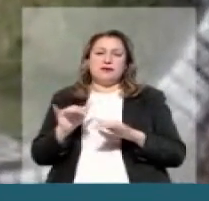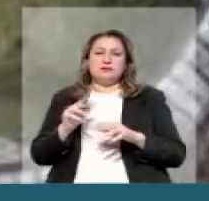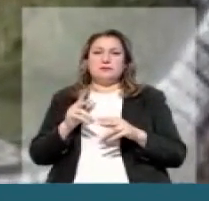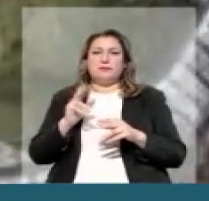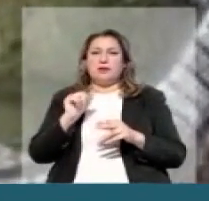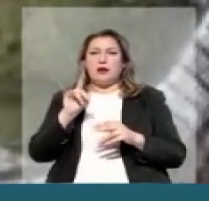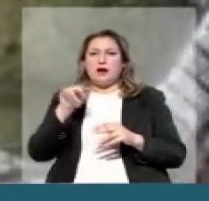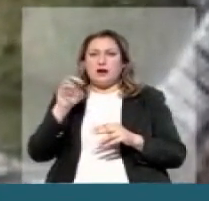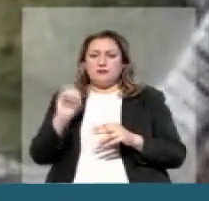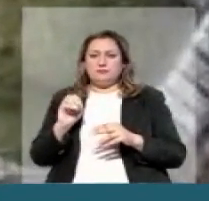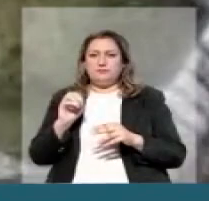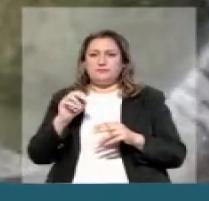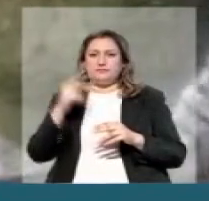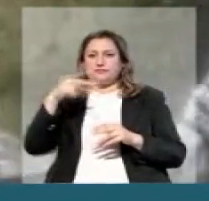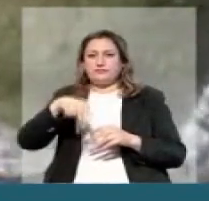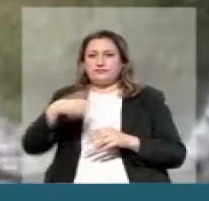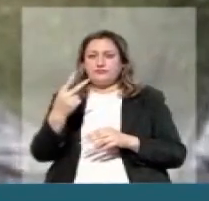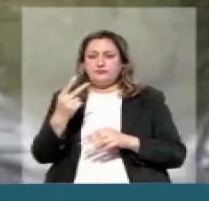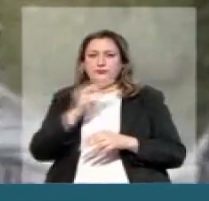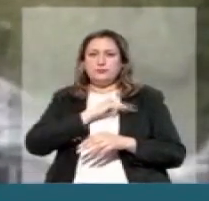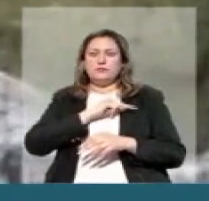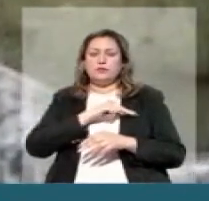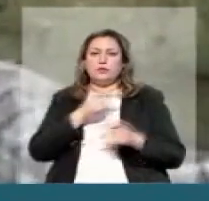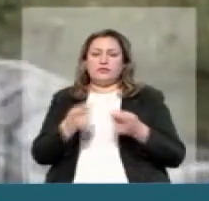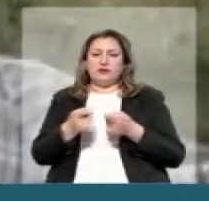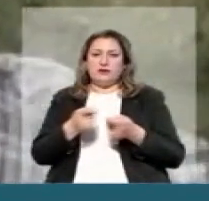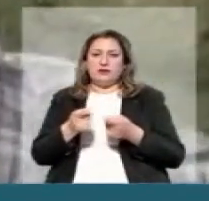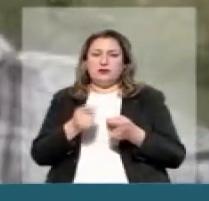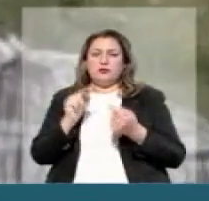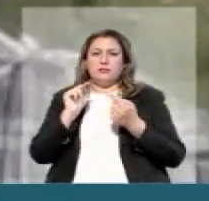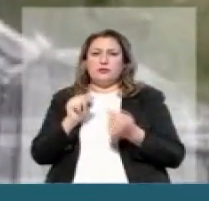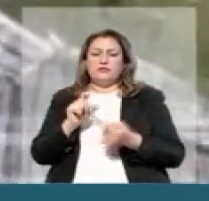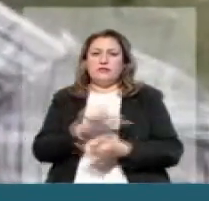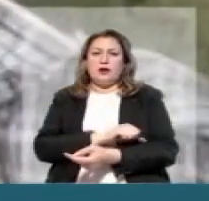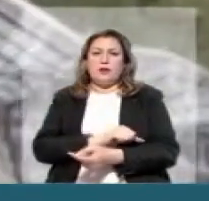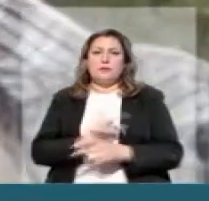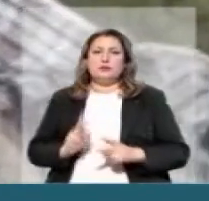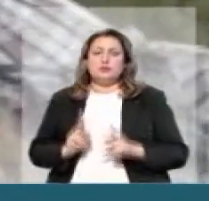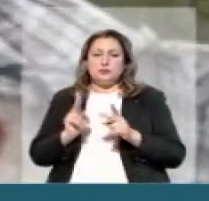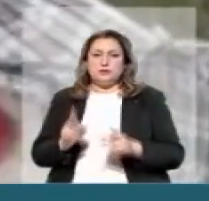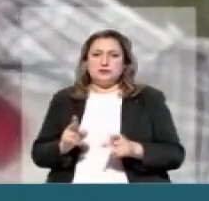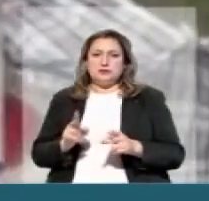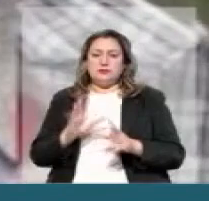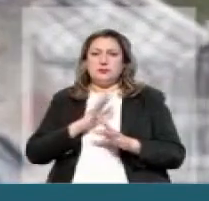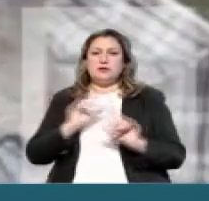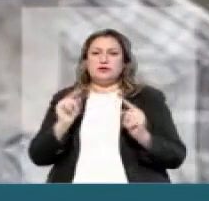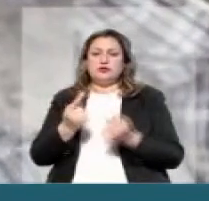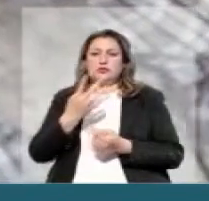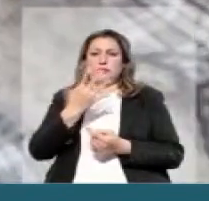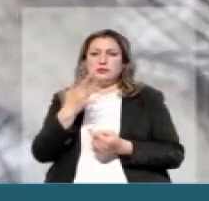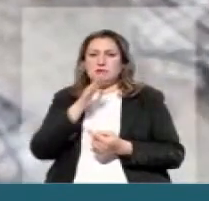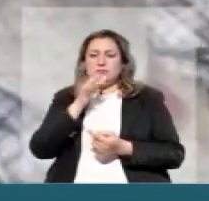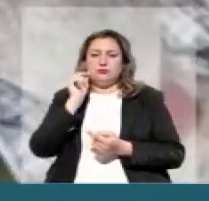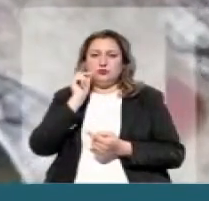45 жастағы ер адам Тобыл қаласының тұрғыны ұсталды. Оның автокөлігін тексеру кезінде 40 келден астам есірткі заты марихуана мен